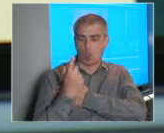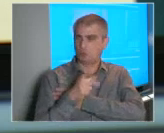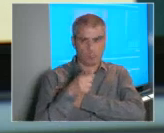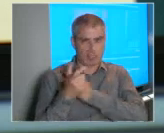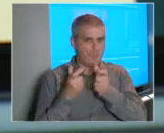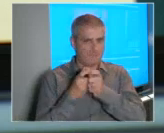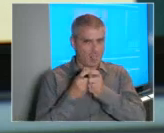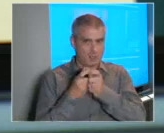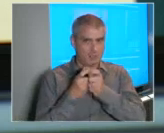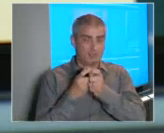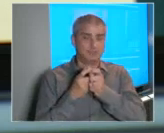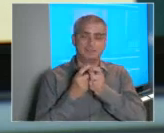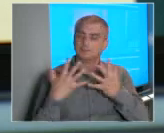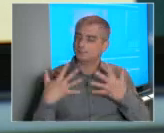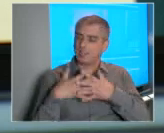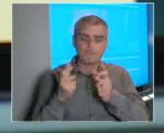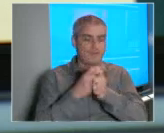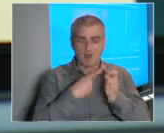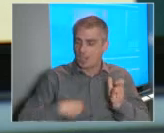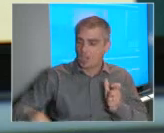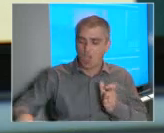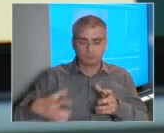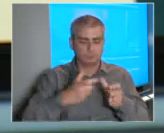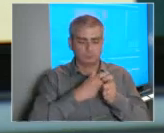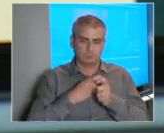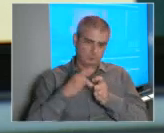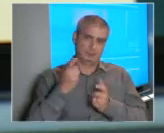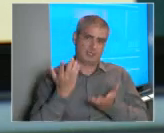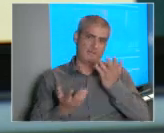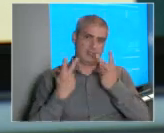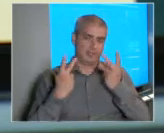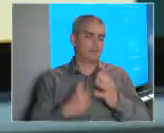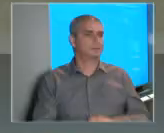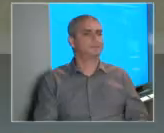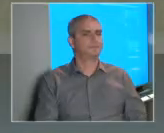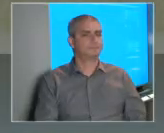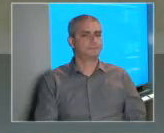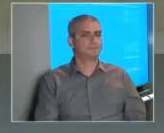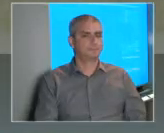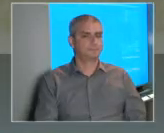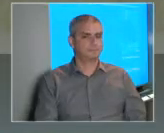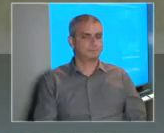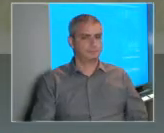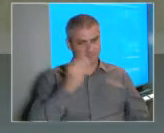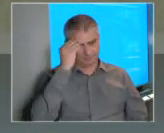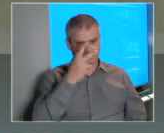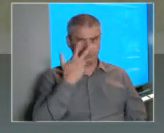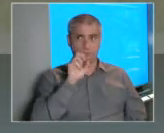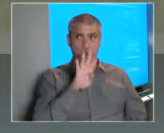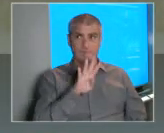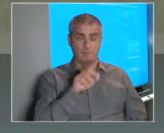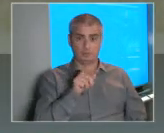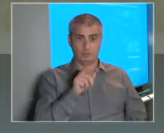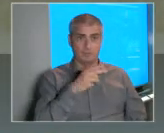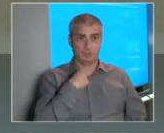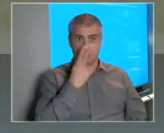לך כמפלגה, אלא זה התאגדות המפלגות סביבך. כן. זה ההבדל העיקרי. בוא, התחלתי להזכיר את 84, ושם